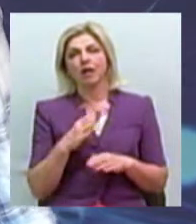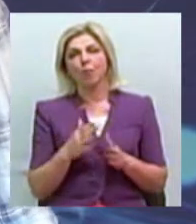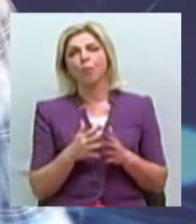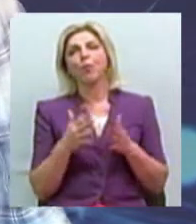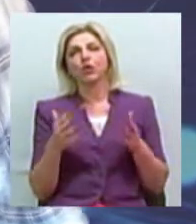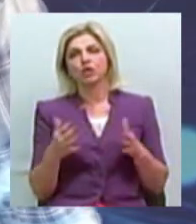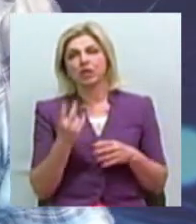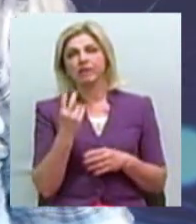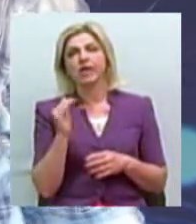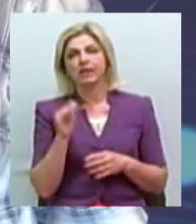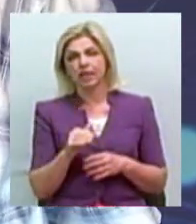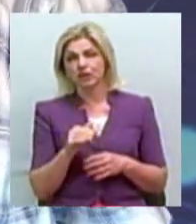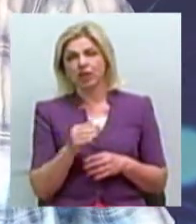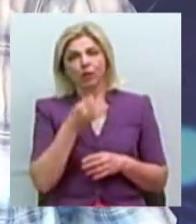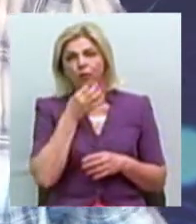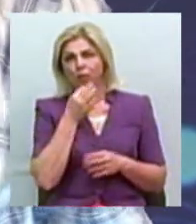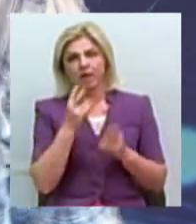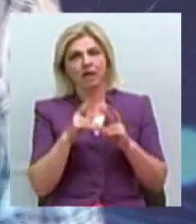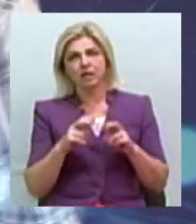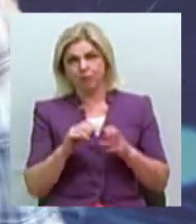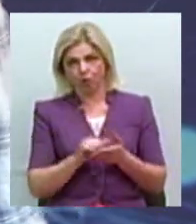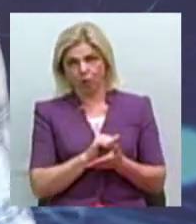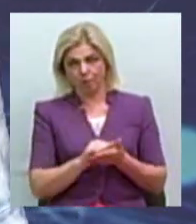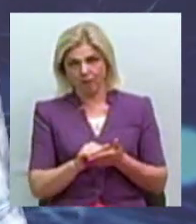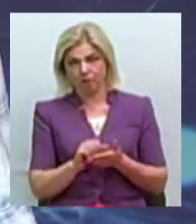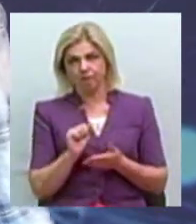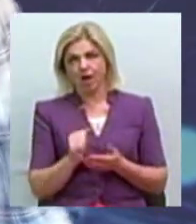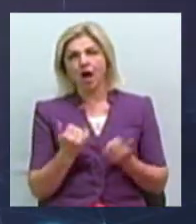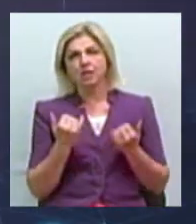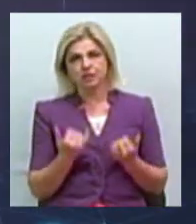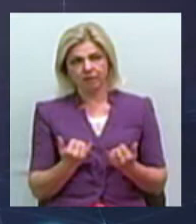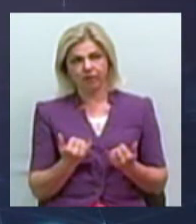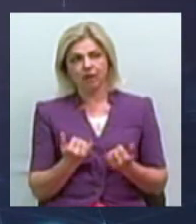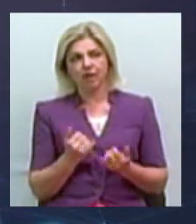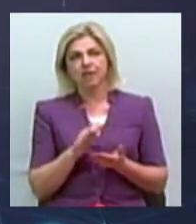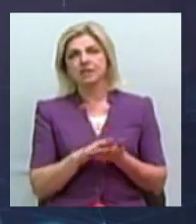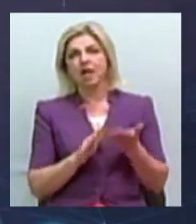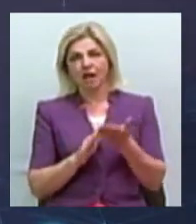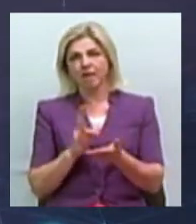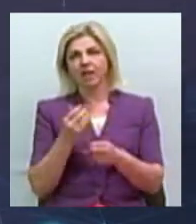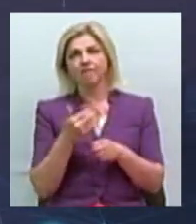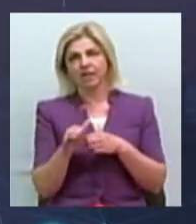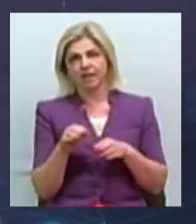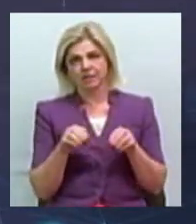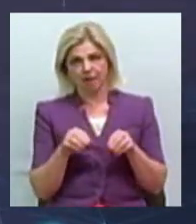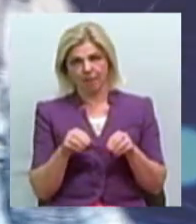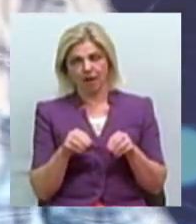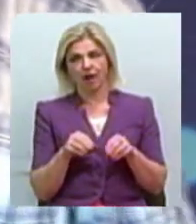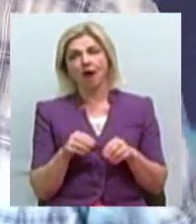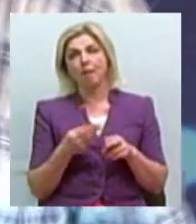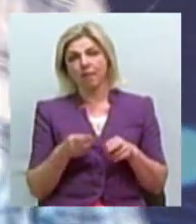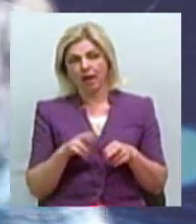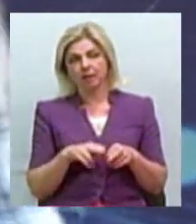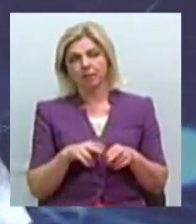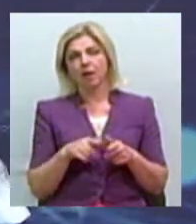2000 нерассмотренных документов. А сегодня, ну, наверное... Это заявы на выделение земли? Да, да. Поэтому...